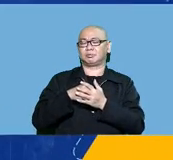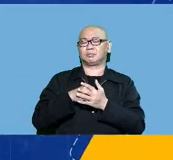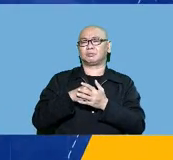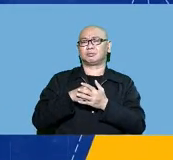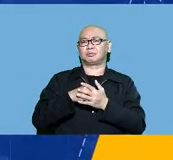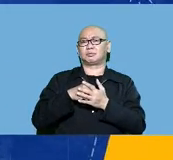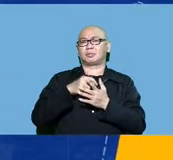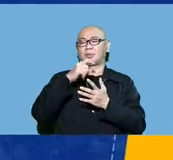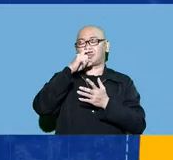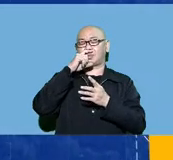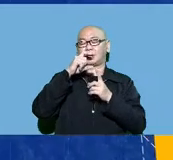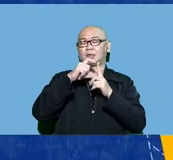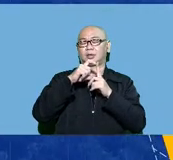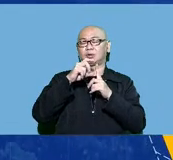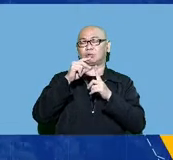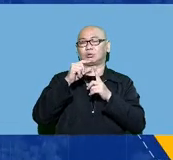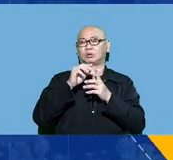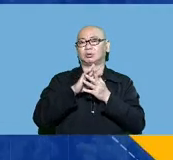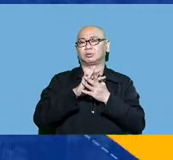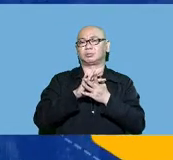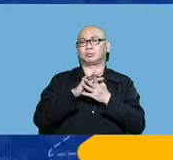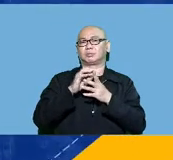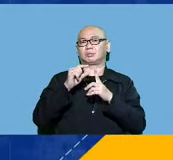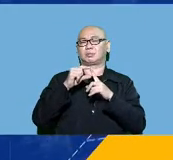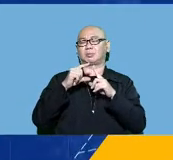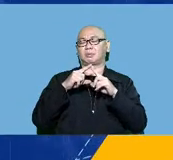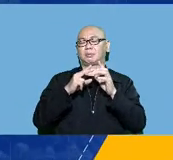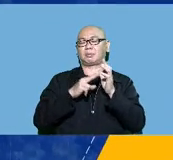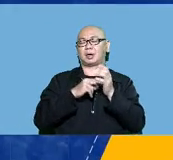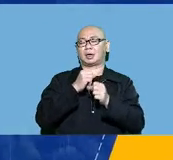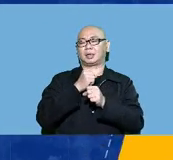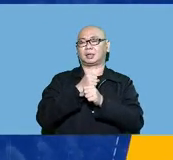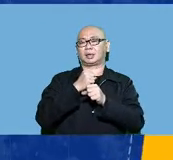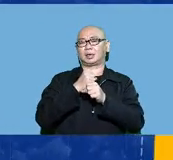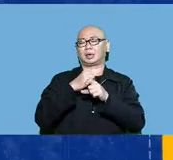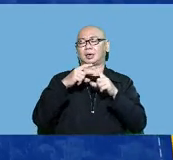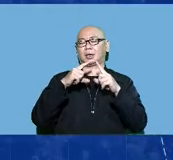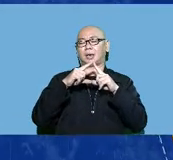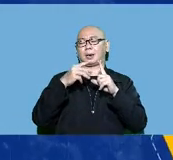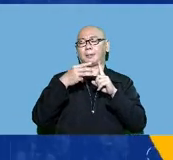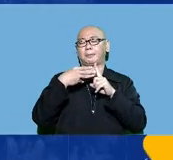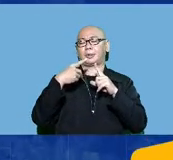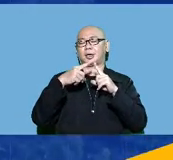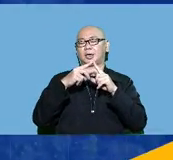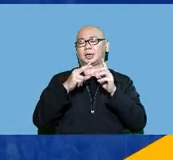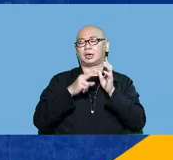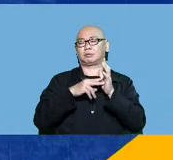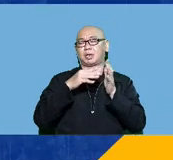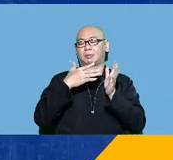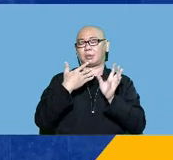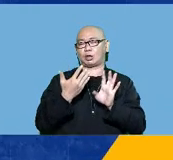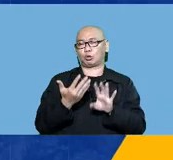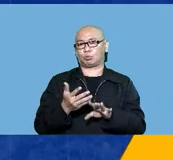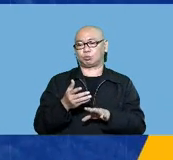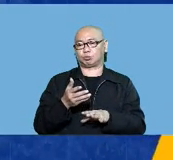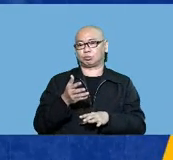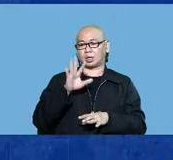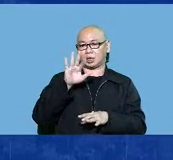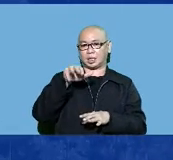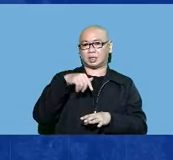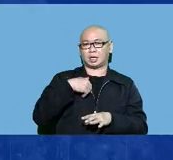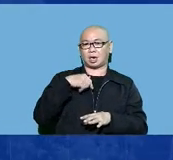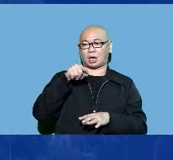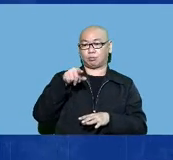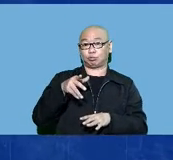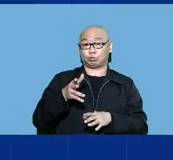Bapak Dr. Samsu Rizal Panggabian MSc almarhum. Khusus Pak Mukhtar itu ketika membimbing saya menanyakan, kamu siap? Yang saya